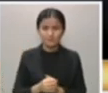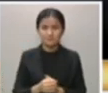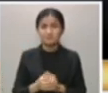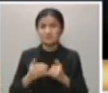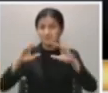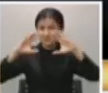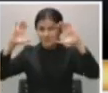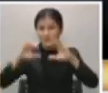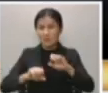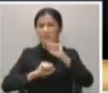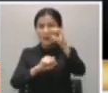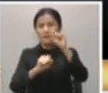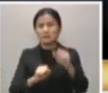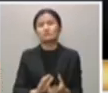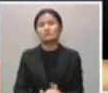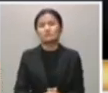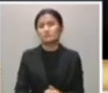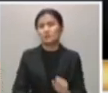ยกเลิกมาตรการ